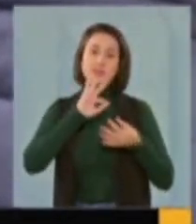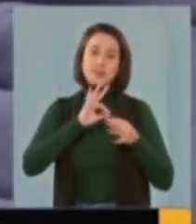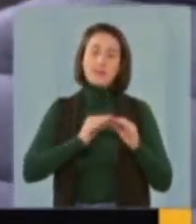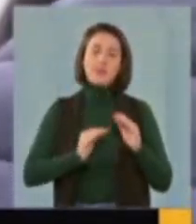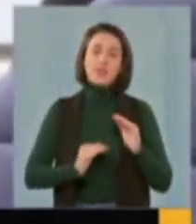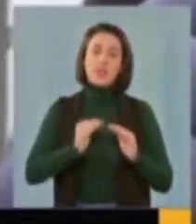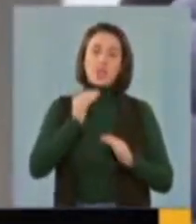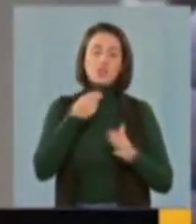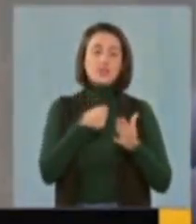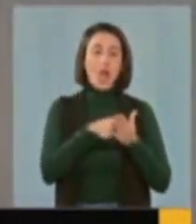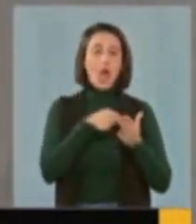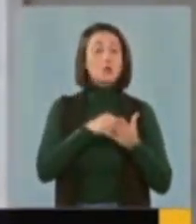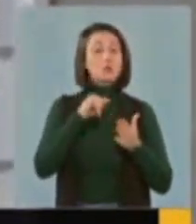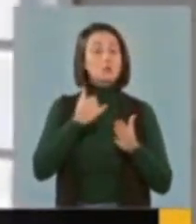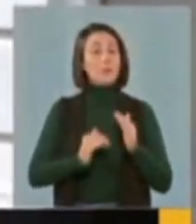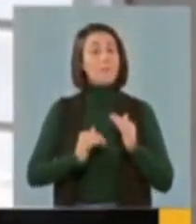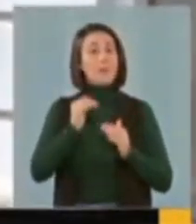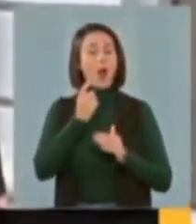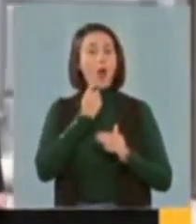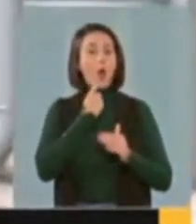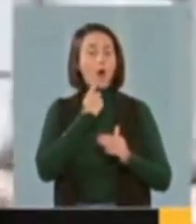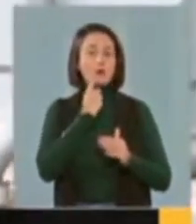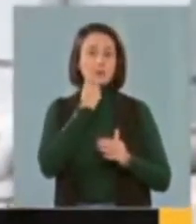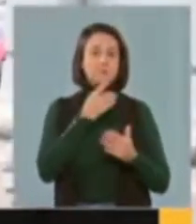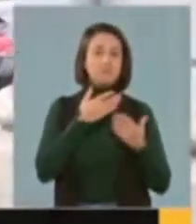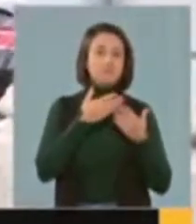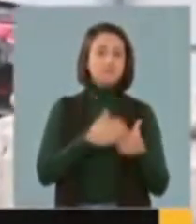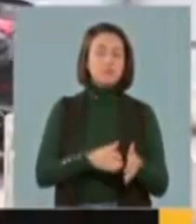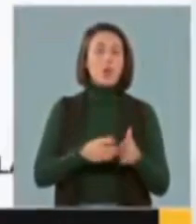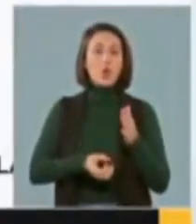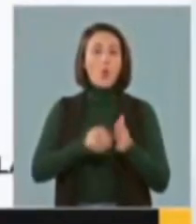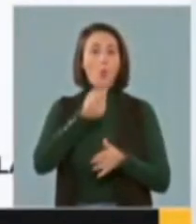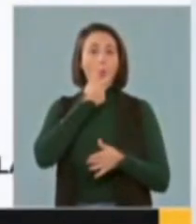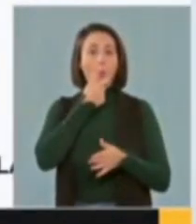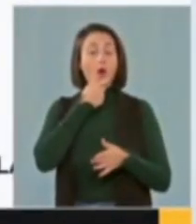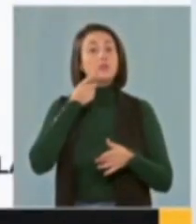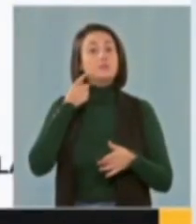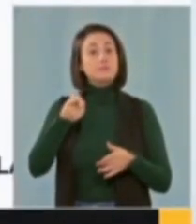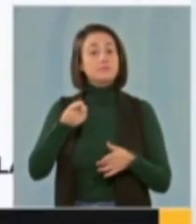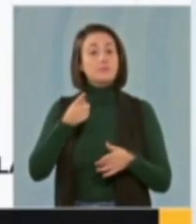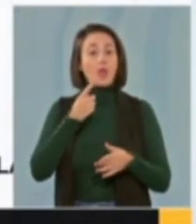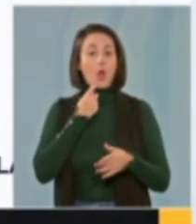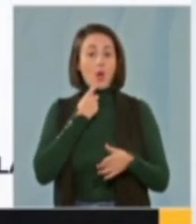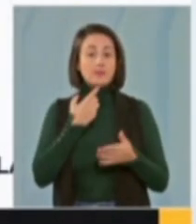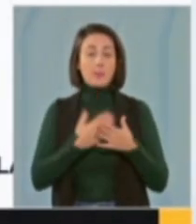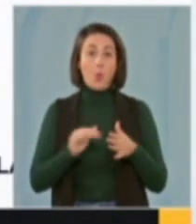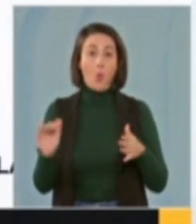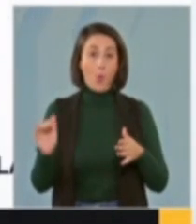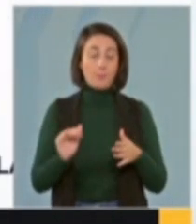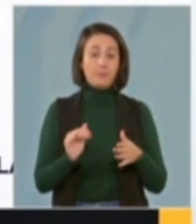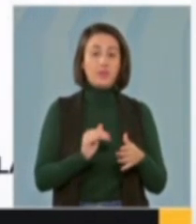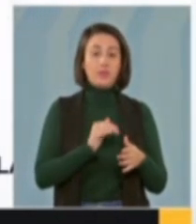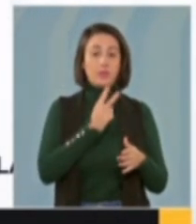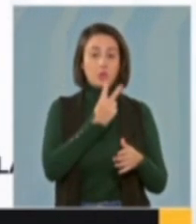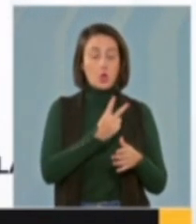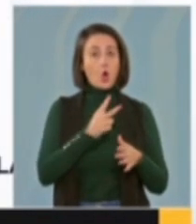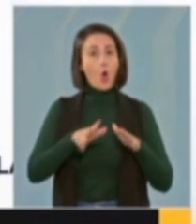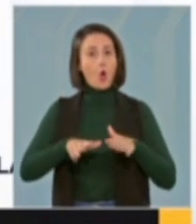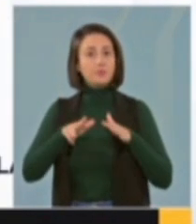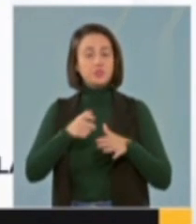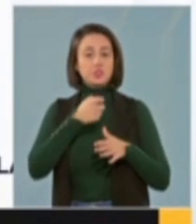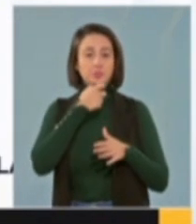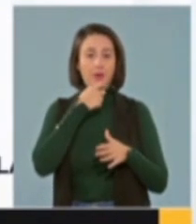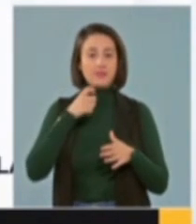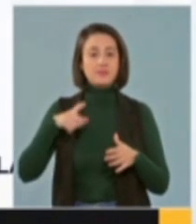creșteri salariale și mărirea alocațiilor odată cu începerea noului an astfel că alocațiile pentru copiii cu vârsta cuprinsă între